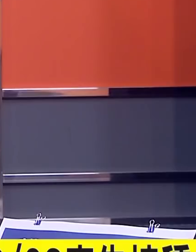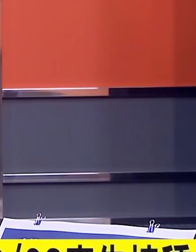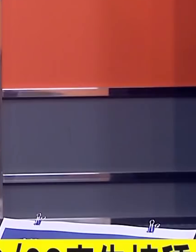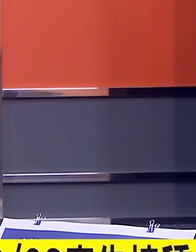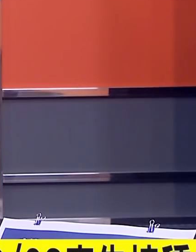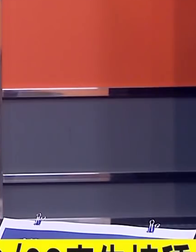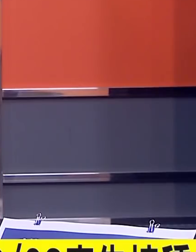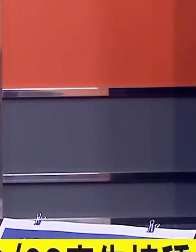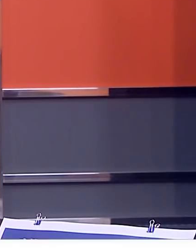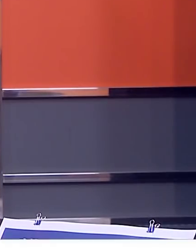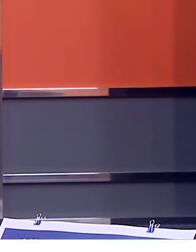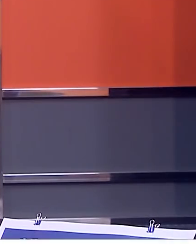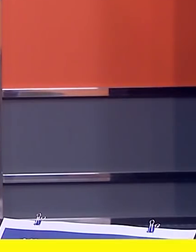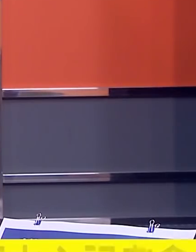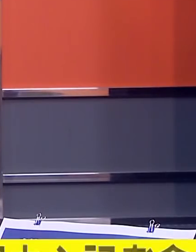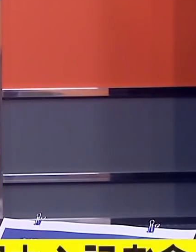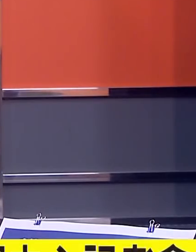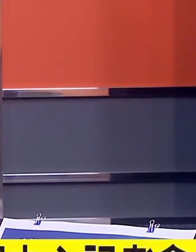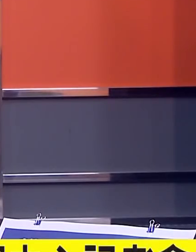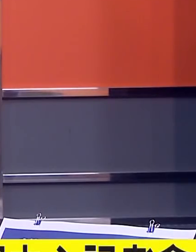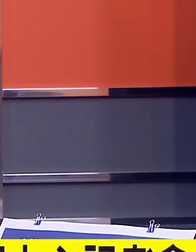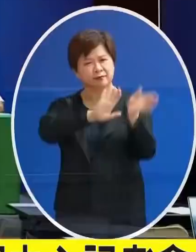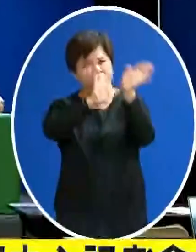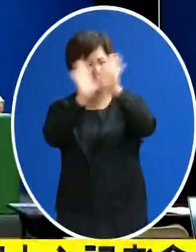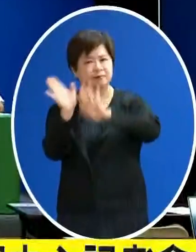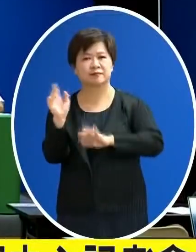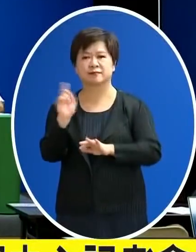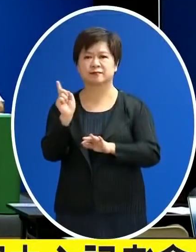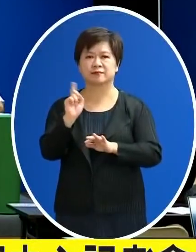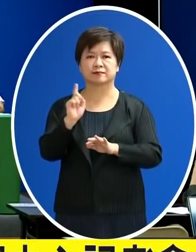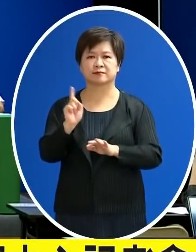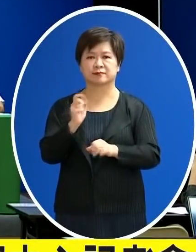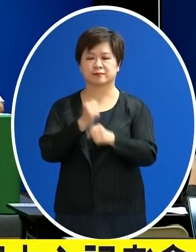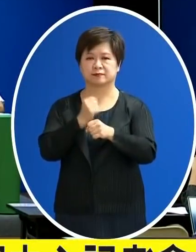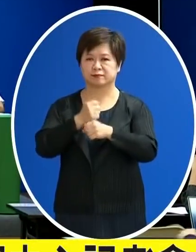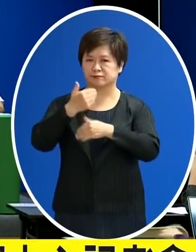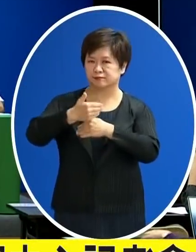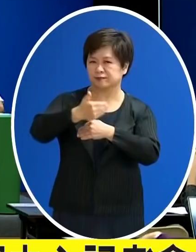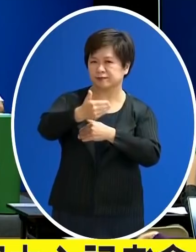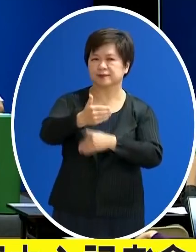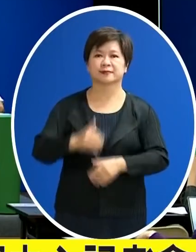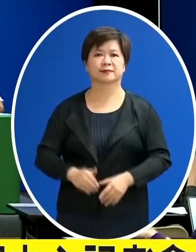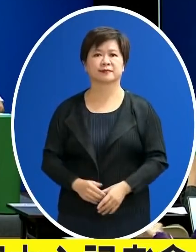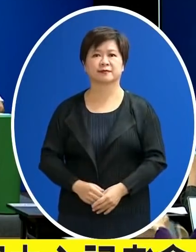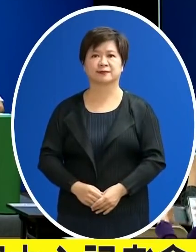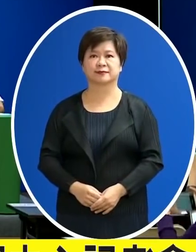机会。我们先来看看指挥中心现在的记者会内容。 该况以及我们工作的一个状况。